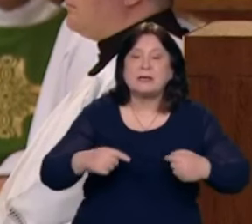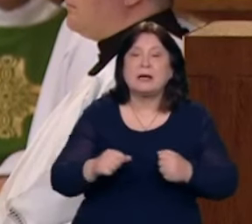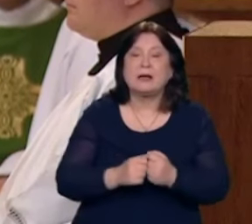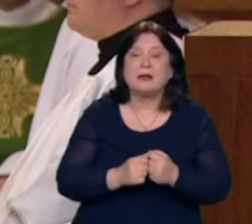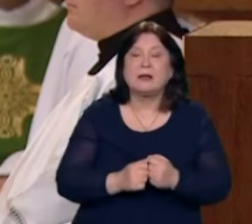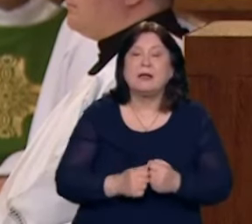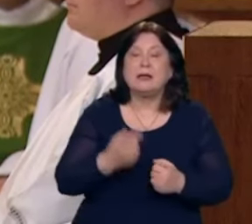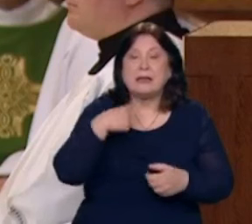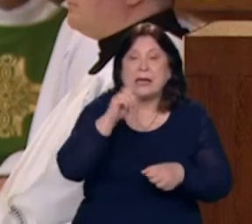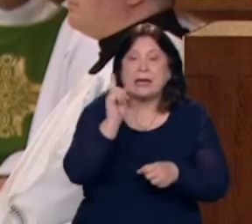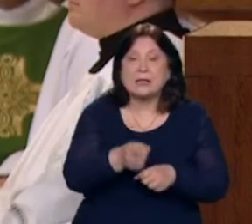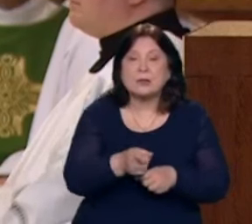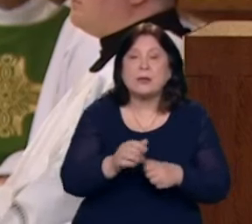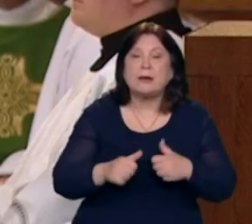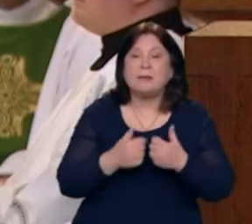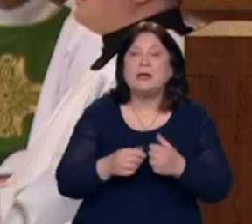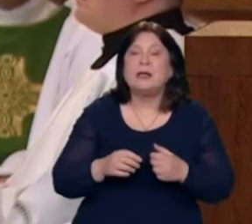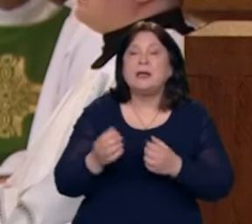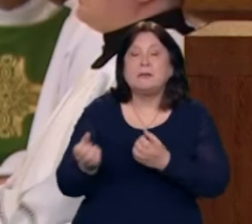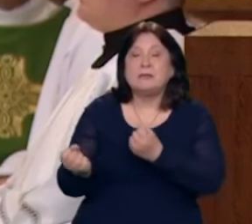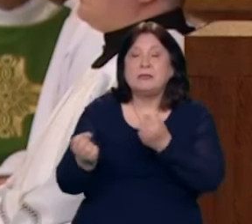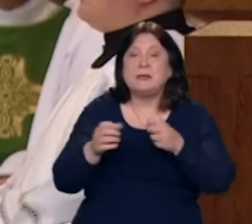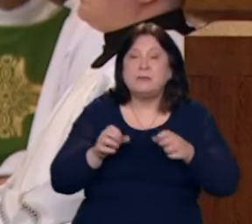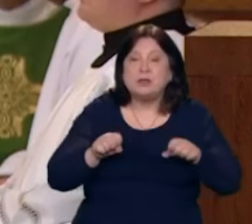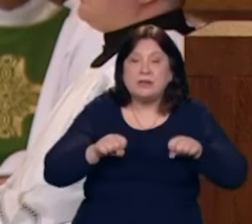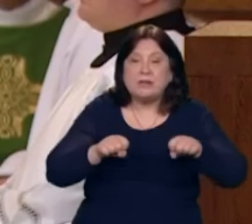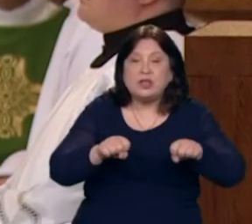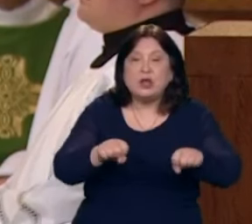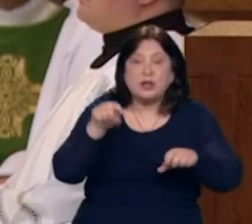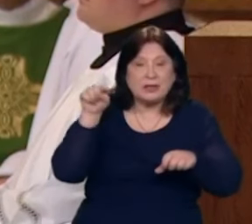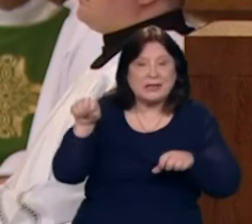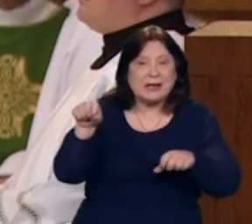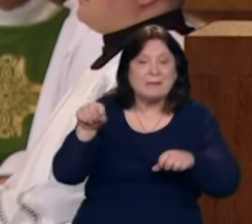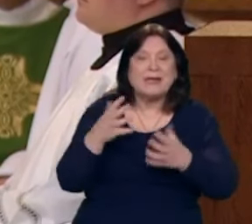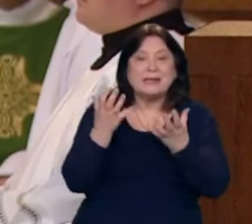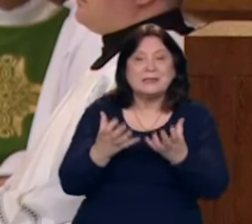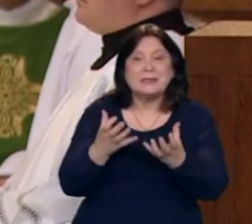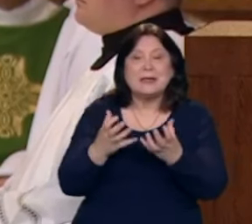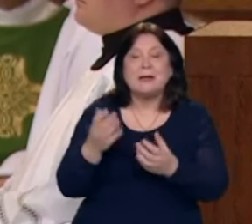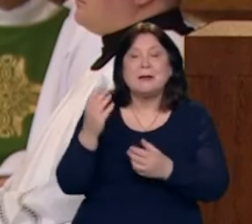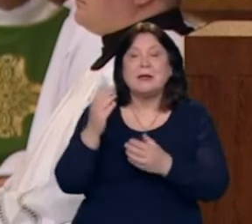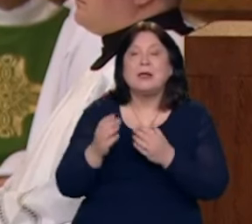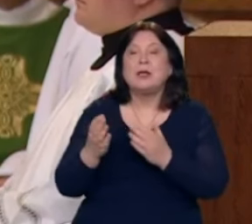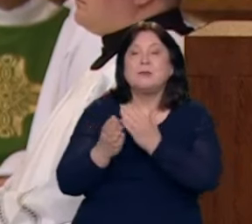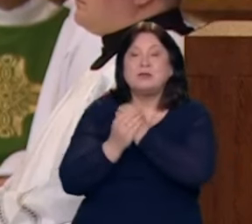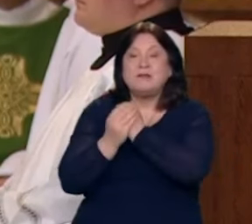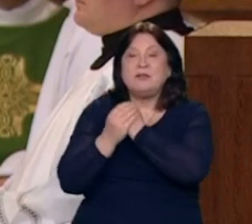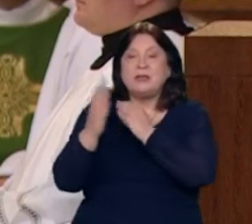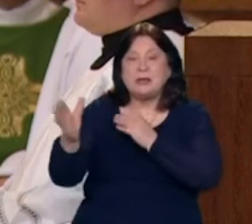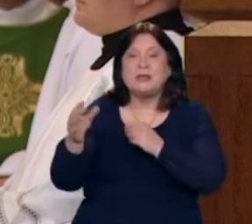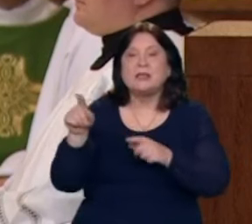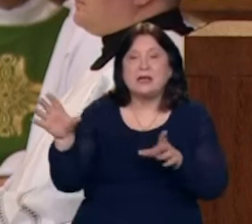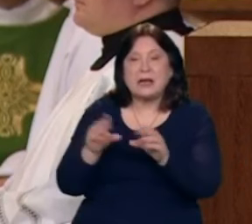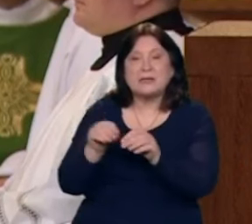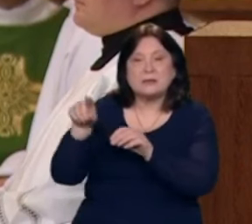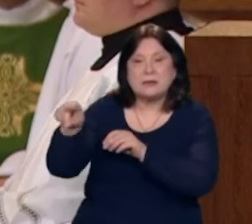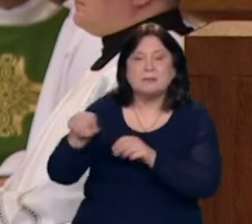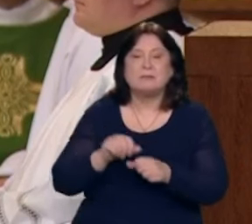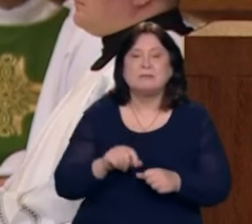nakazuje żeby zawieziono go tam gdyż chce się z nimi przywitać To